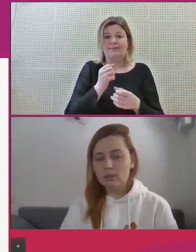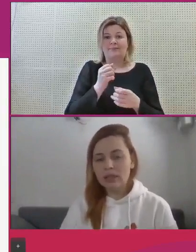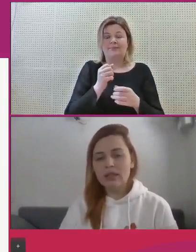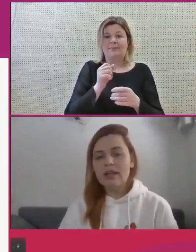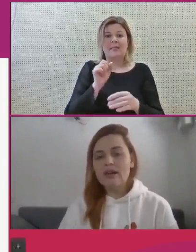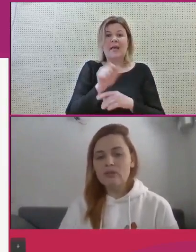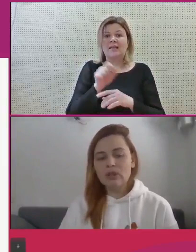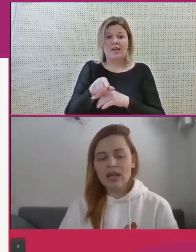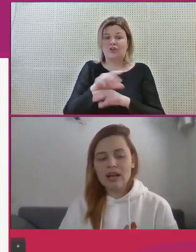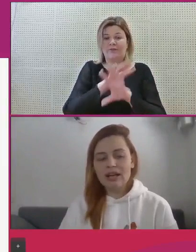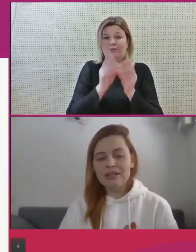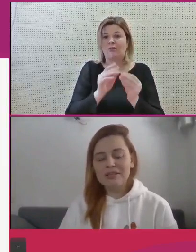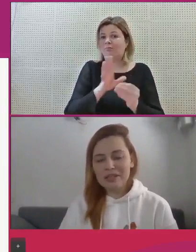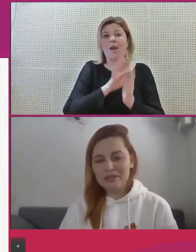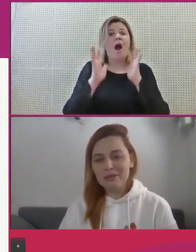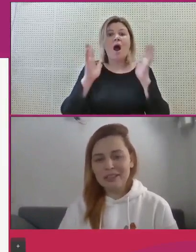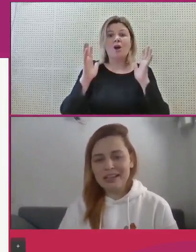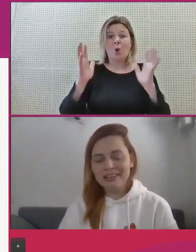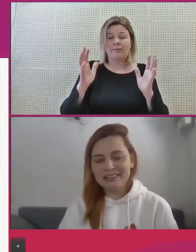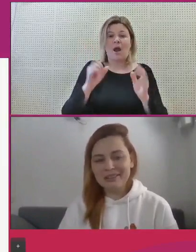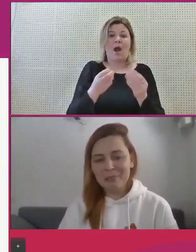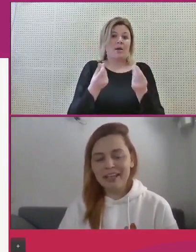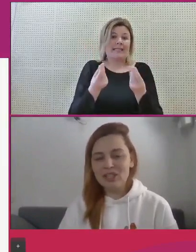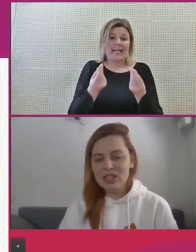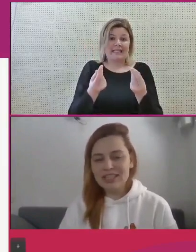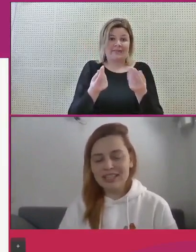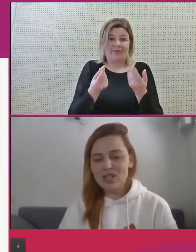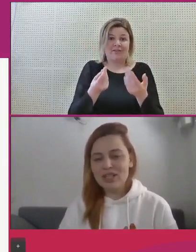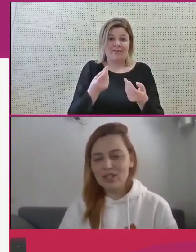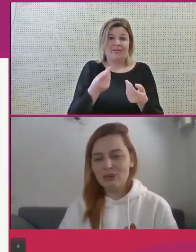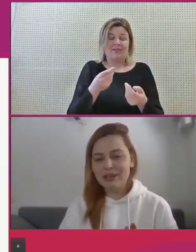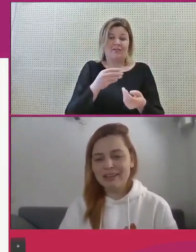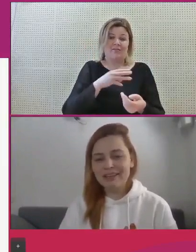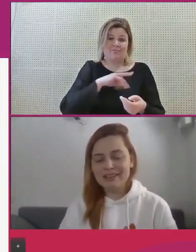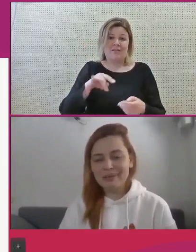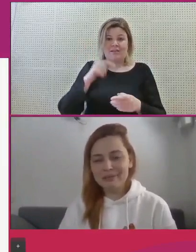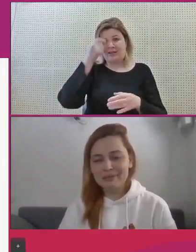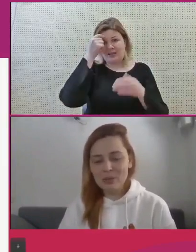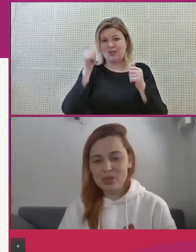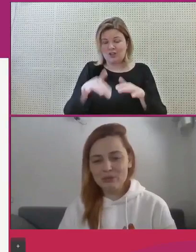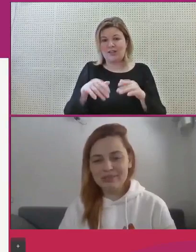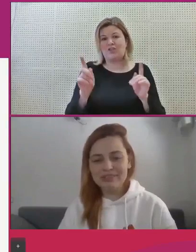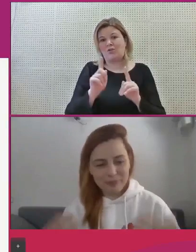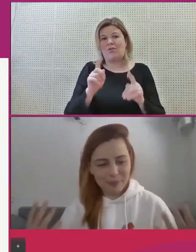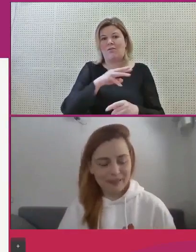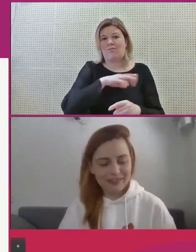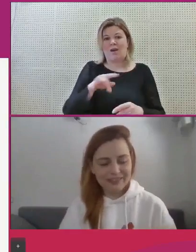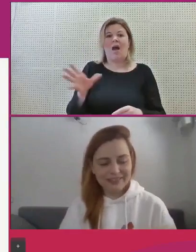стояли огромные, вот, а средства мы так погорячились и решили, что мы можем